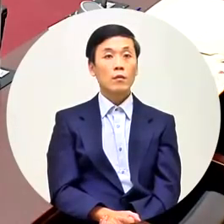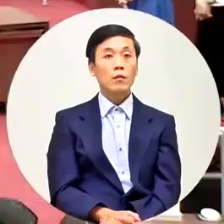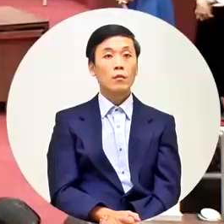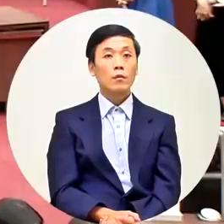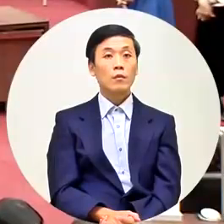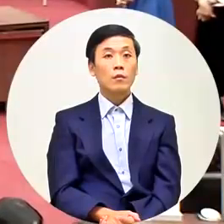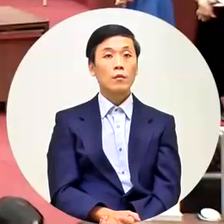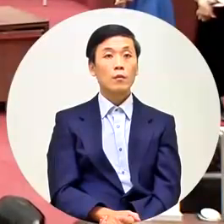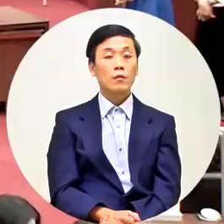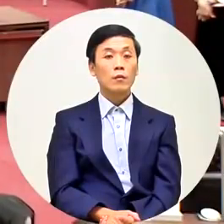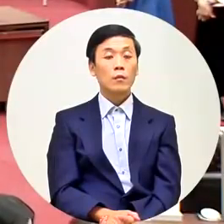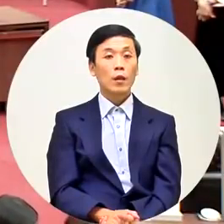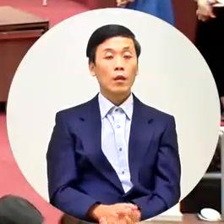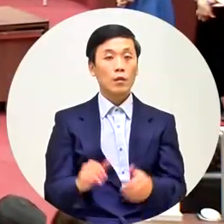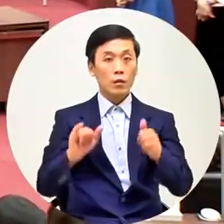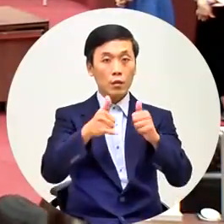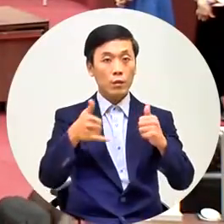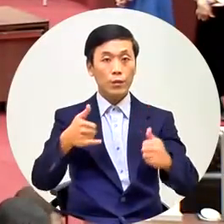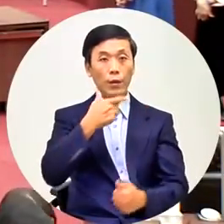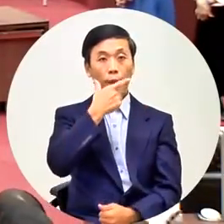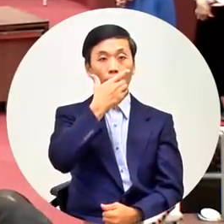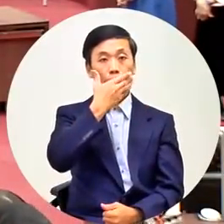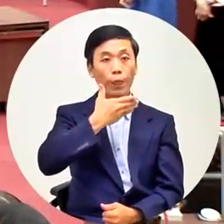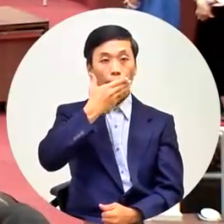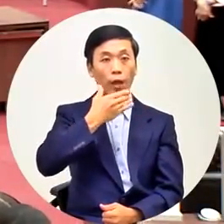请唐惠梅议员领取选票。